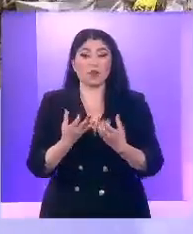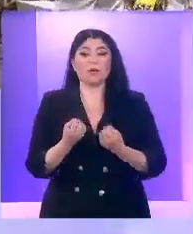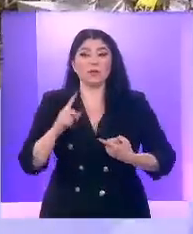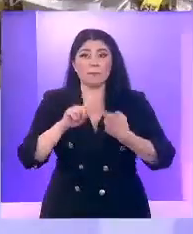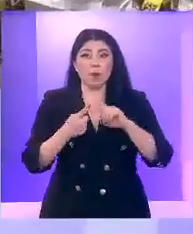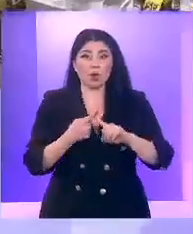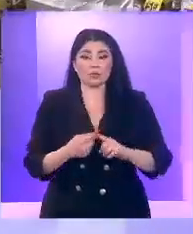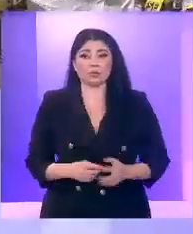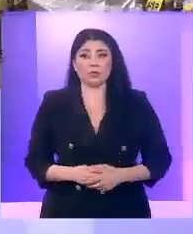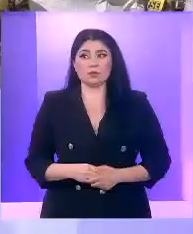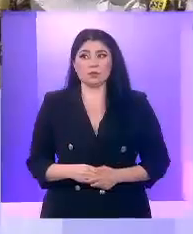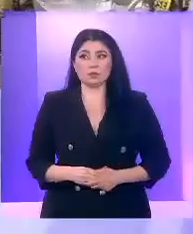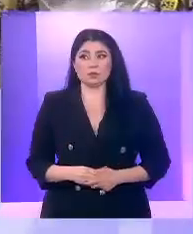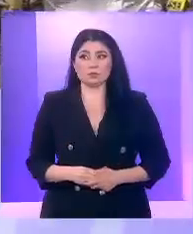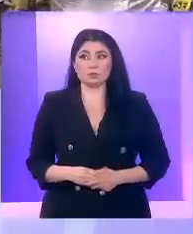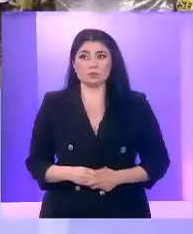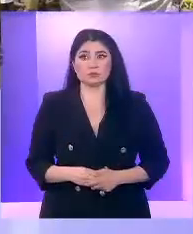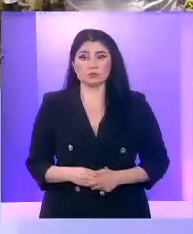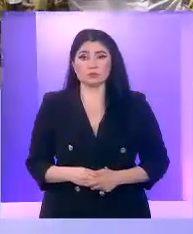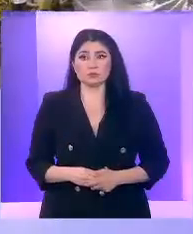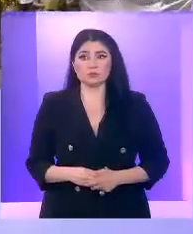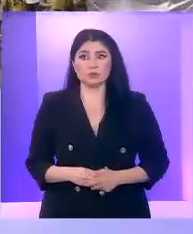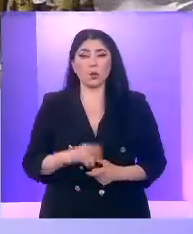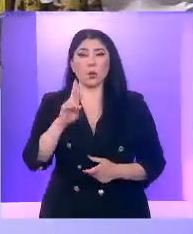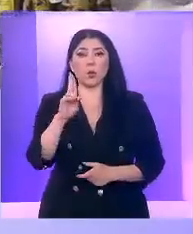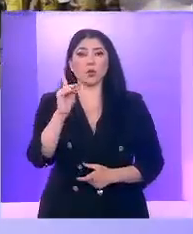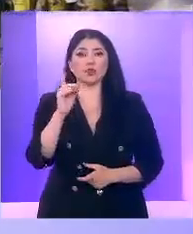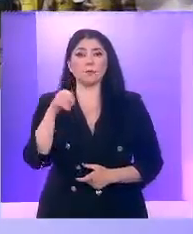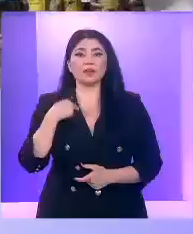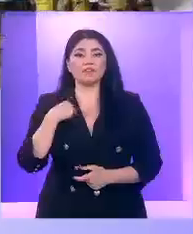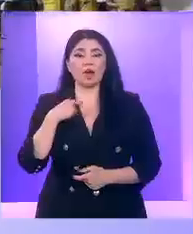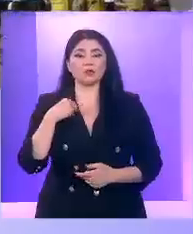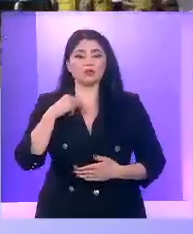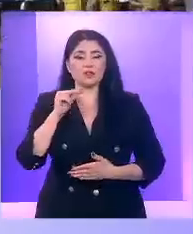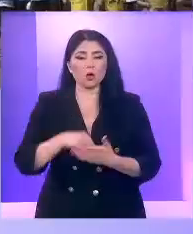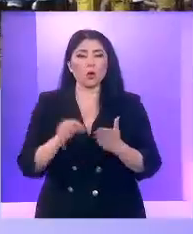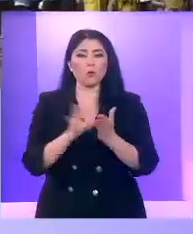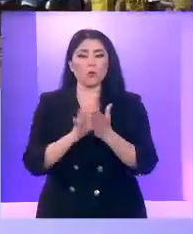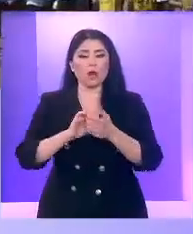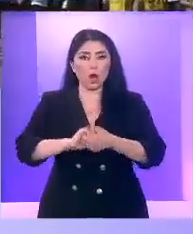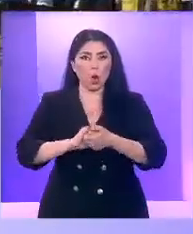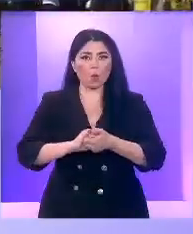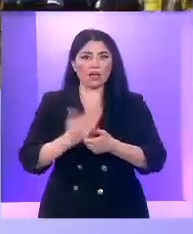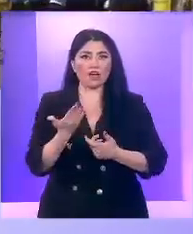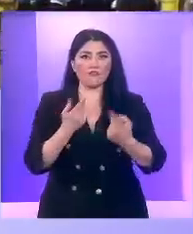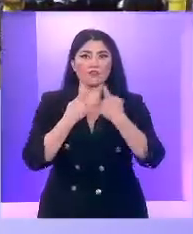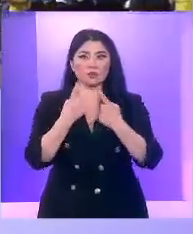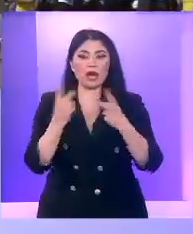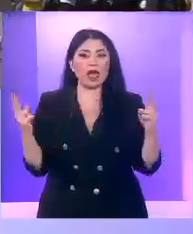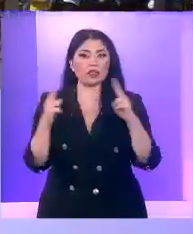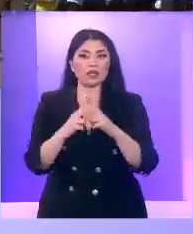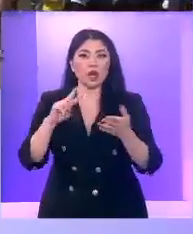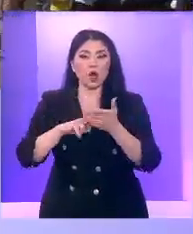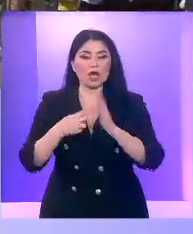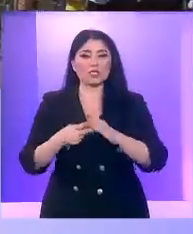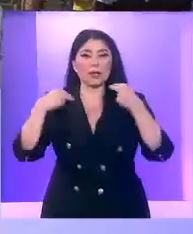politice, în chestiunea grevei generale din învățământ, poziția UDMR este că va susține propunerea comună care se va discuta la întâlnirea